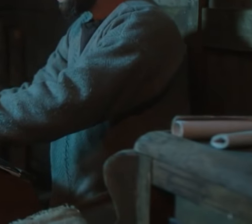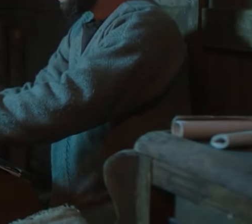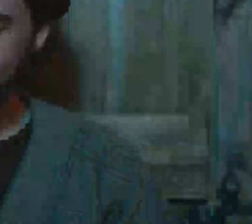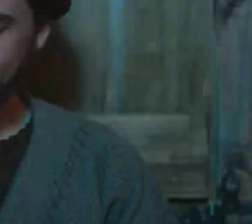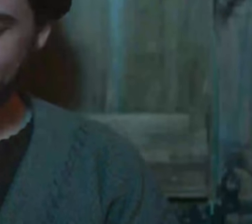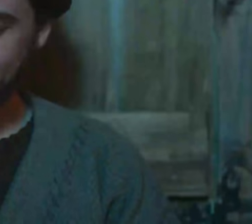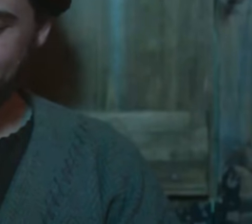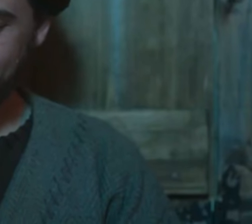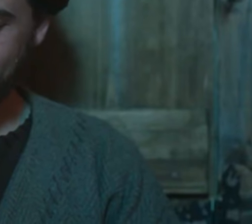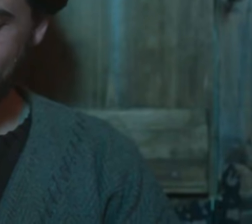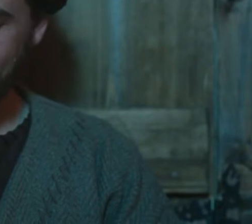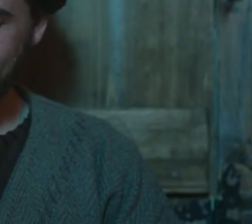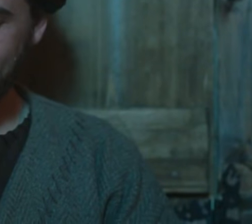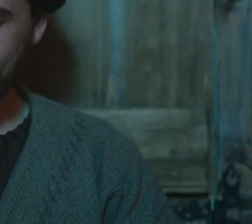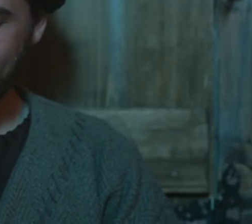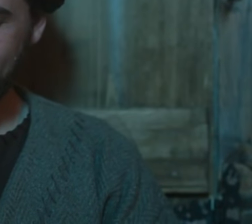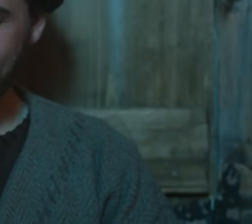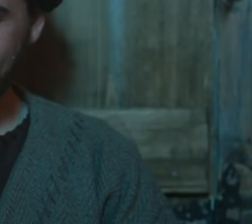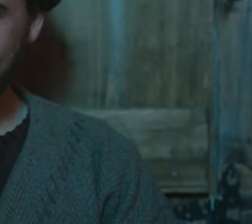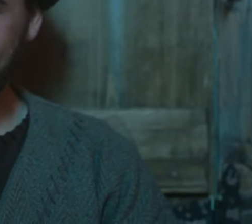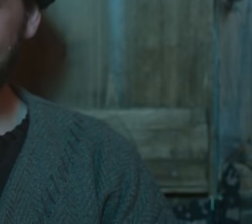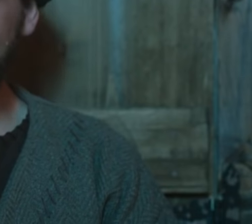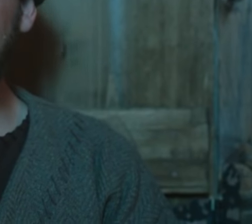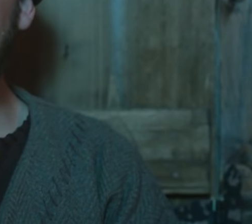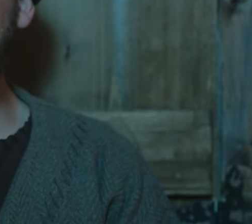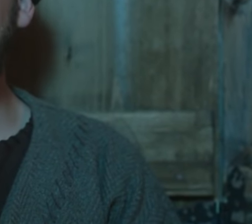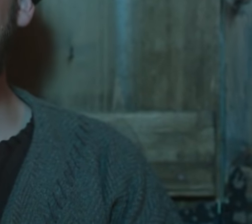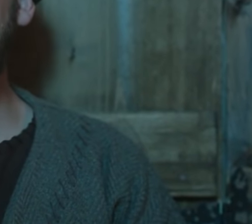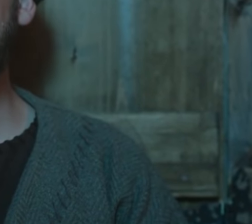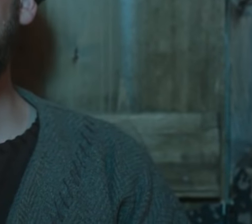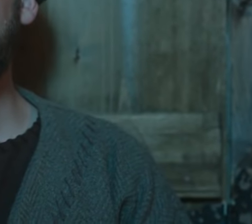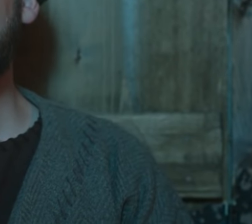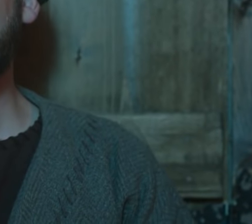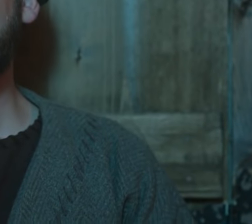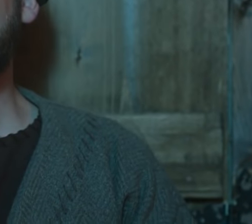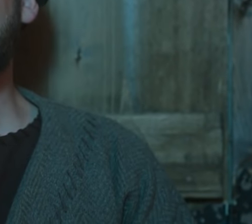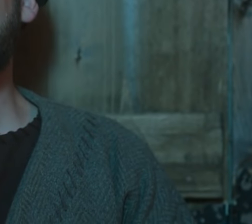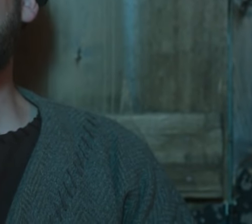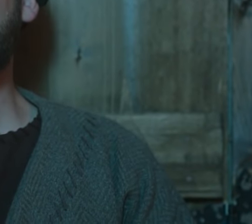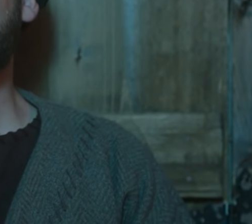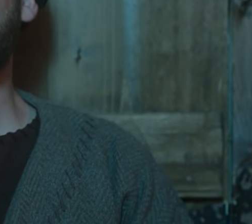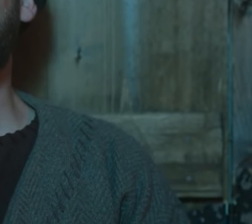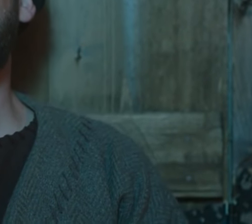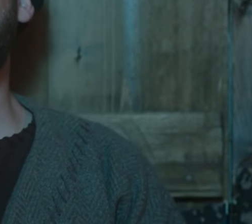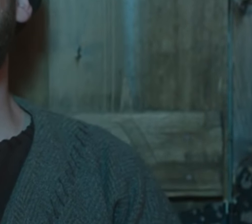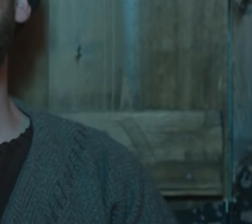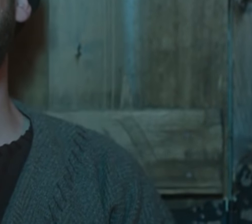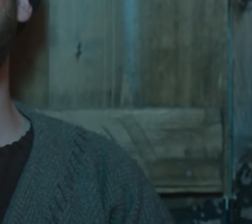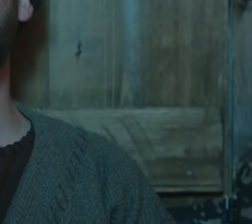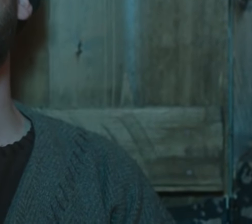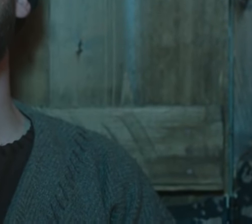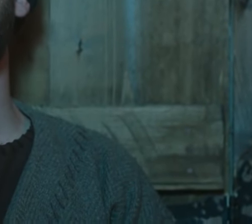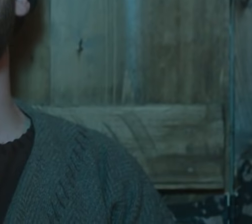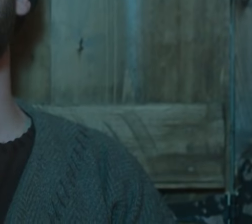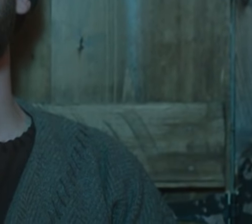Kalemi ucunda yanan bir kandil ve mürekkep hokkası olan rahlenin başına koydu. Yazdığı mektupları toparlayarak arkasına